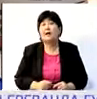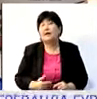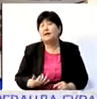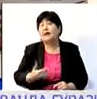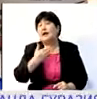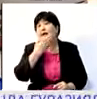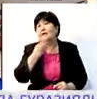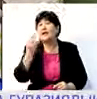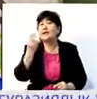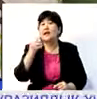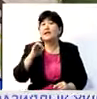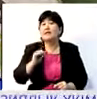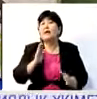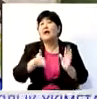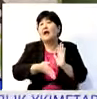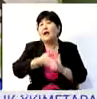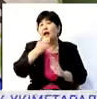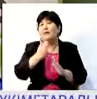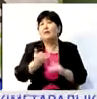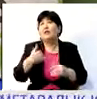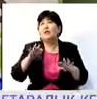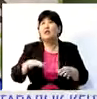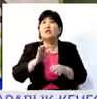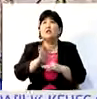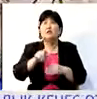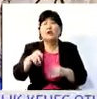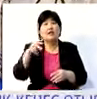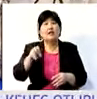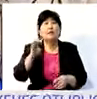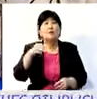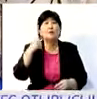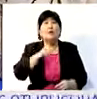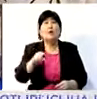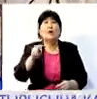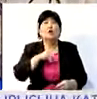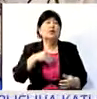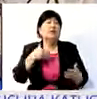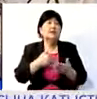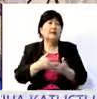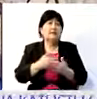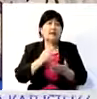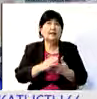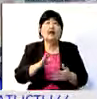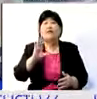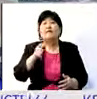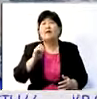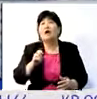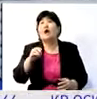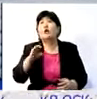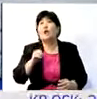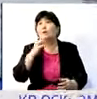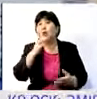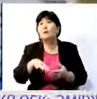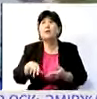сәндік сылақ пен кафелдің желімі де жергілікті тауар өндірушілердікі. 2014 жылдан бері жұмыс істеп келе жатқан Вега Пром жауапкершілік